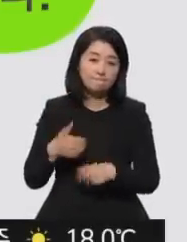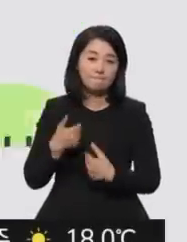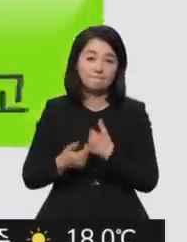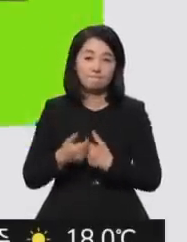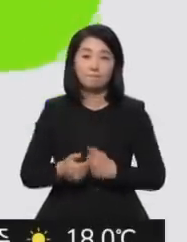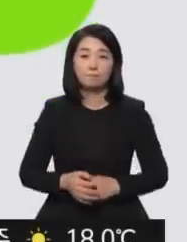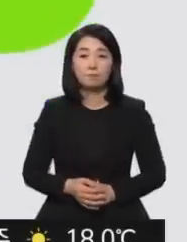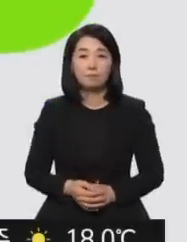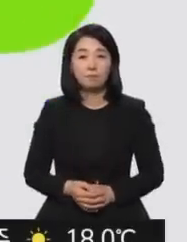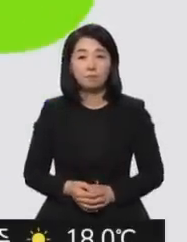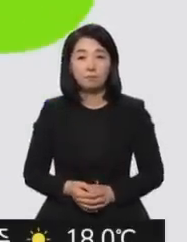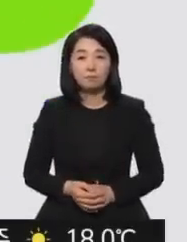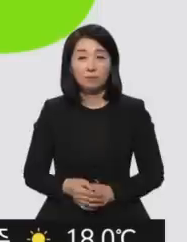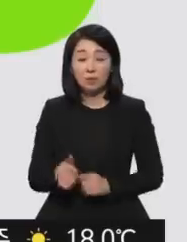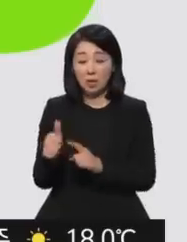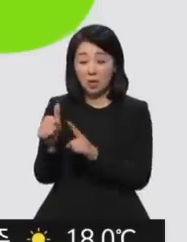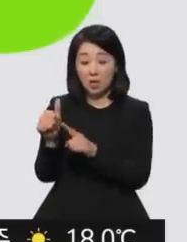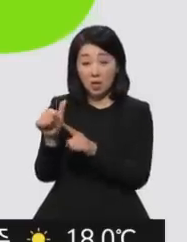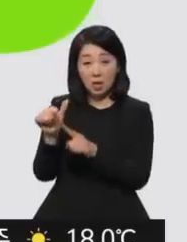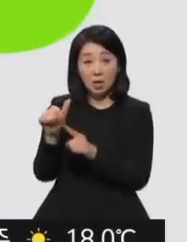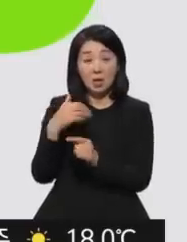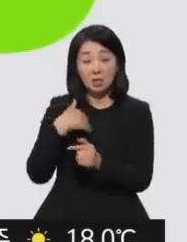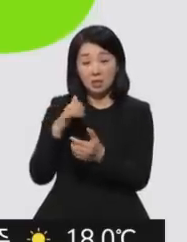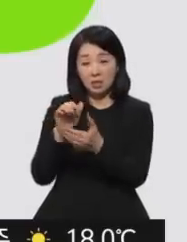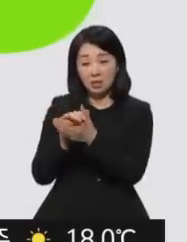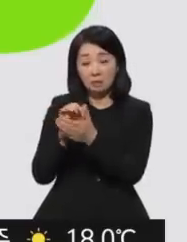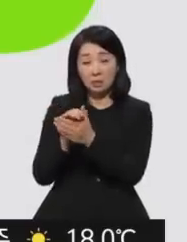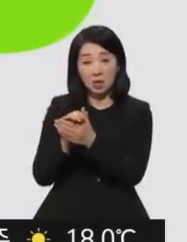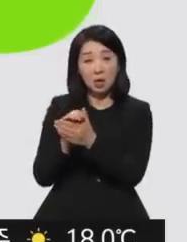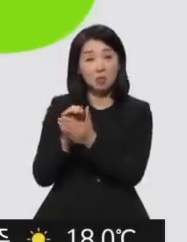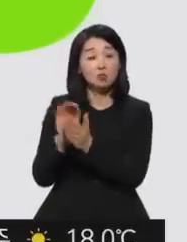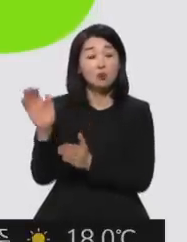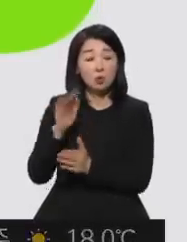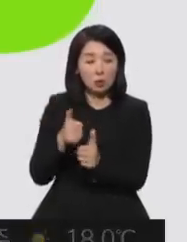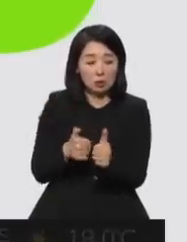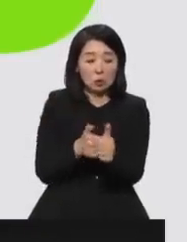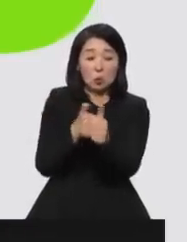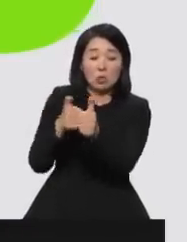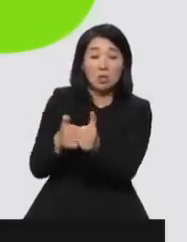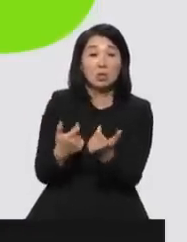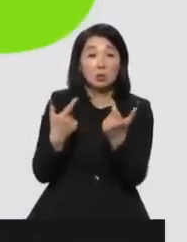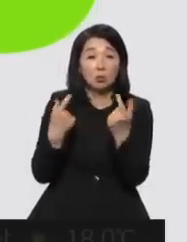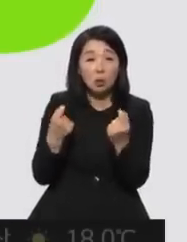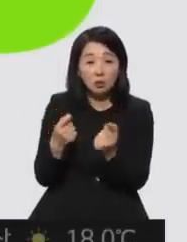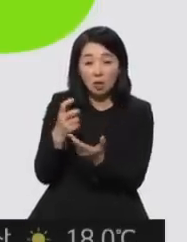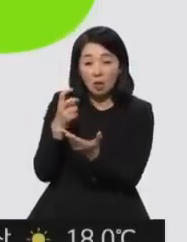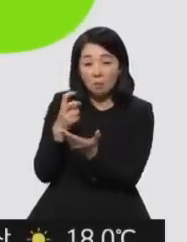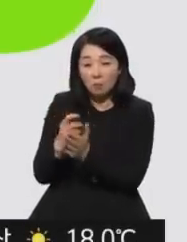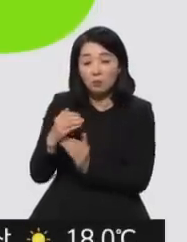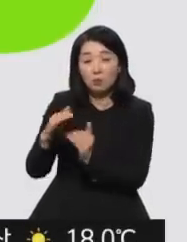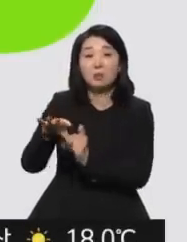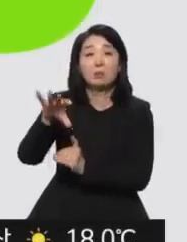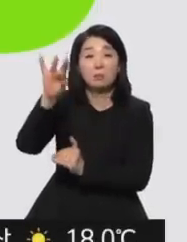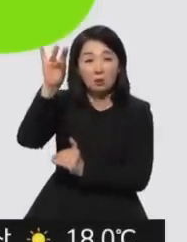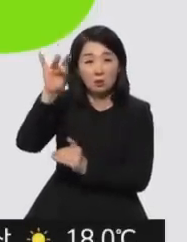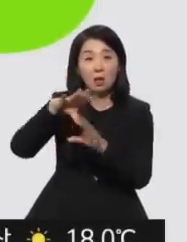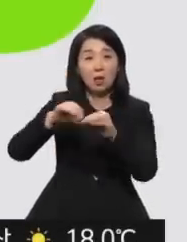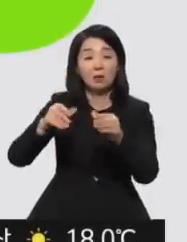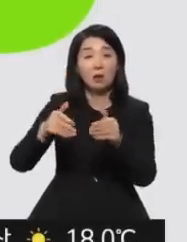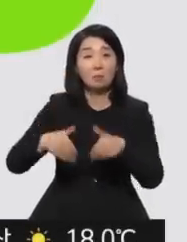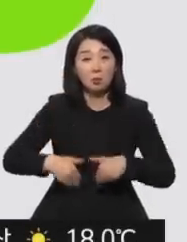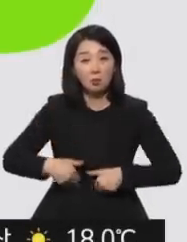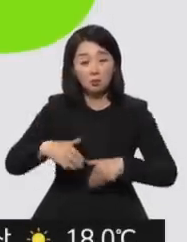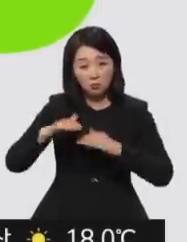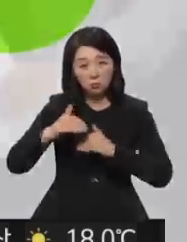됐습니다. A는 제 옛 남친이라기보다는 스토킹에 적합한 사람이고 그와의 법적 절차가 먼저이고 지금 진행